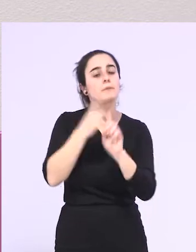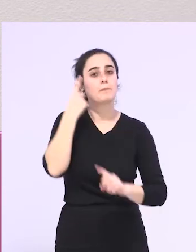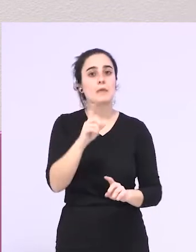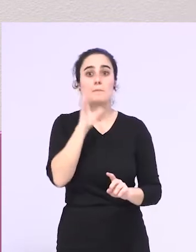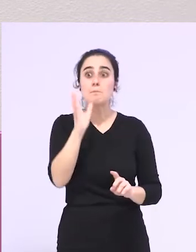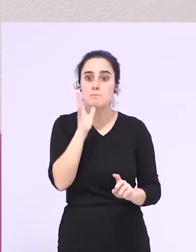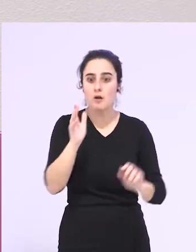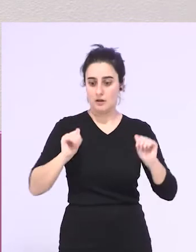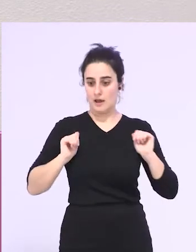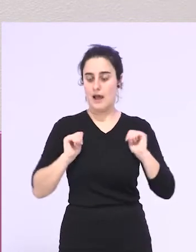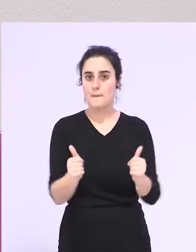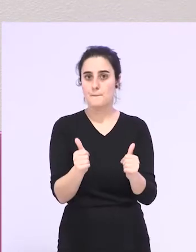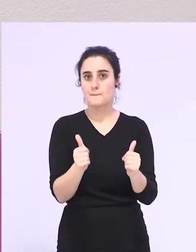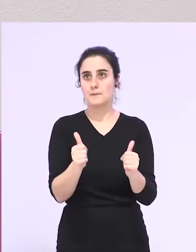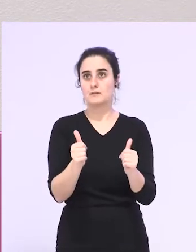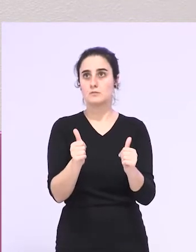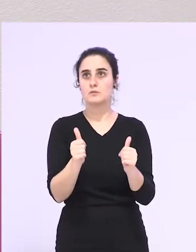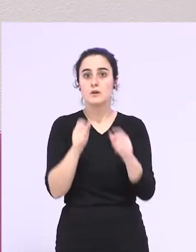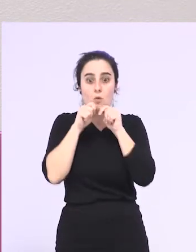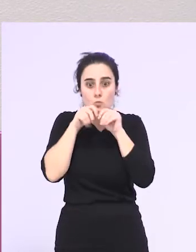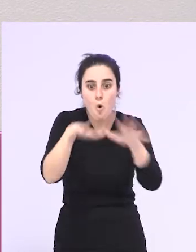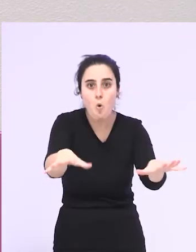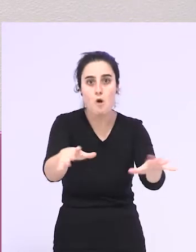hasieratik hartzen duen horrelako dimensioa da,